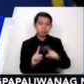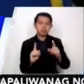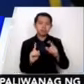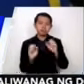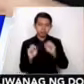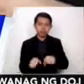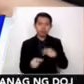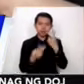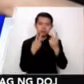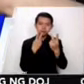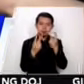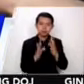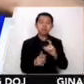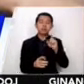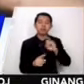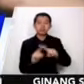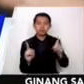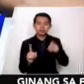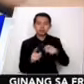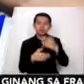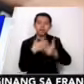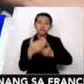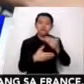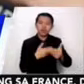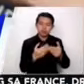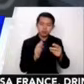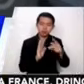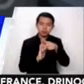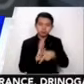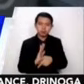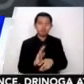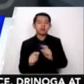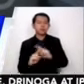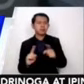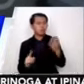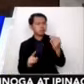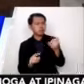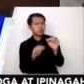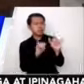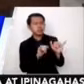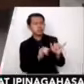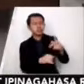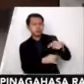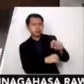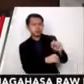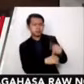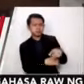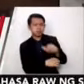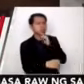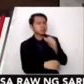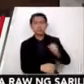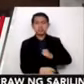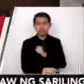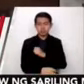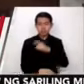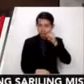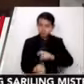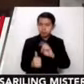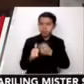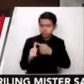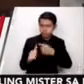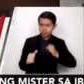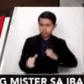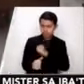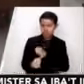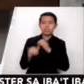tanong ni Senador Riza Ontiveros, bakit sa PNP at hindi sa Senado nakadetain si Guo? Dapat sa Senado muna siya maidetain. Ang